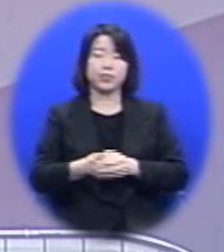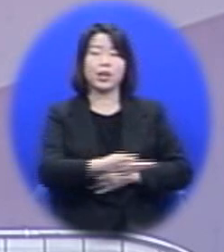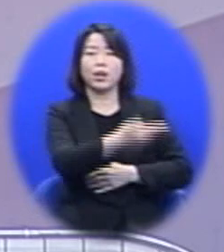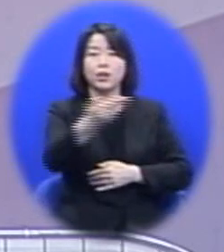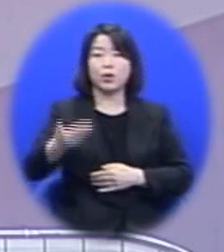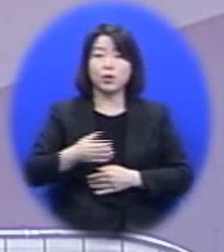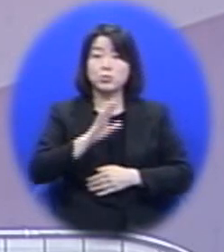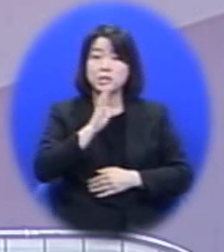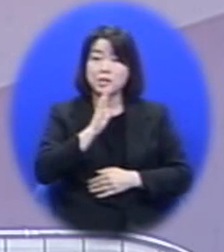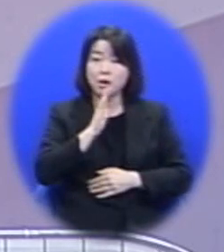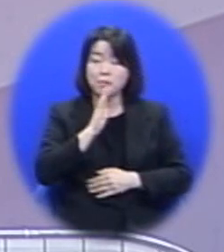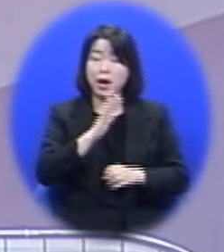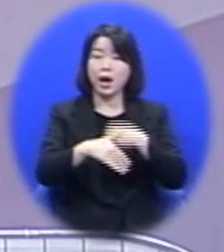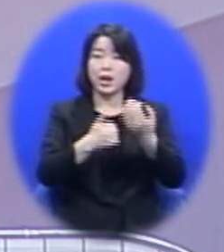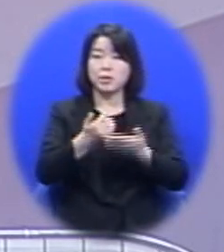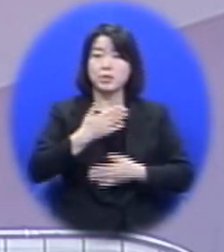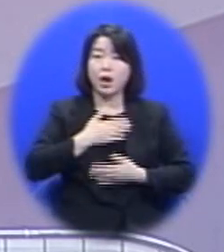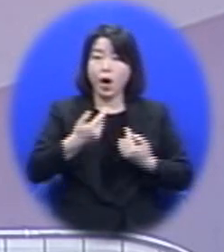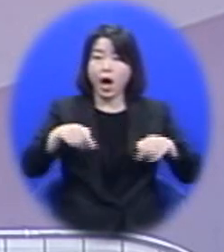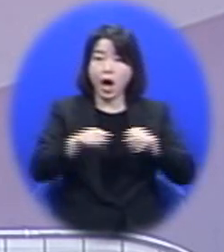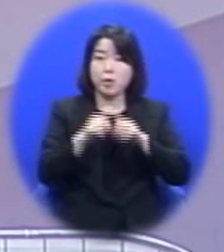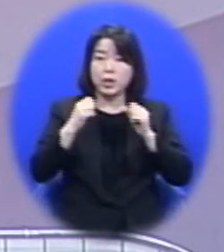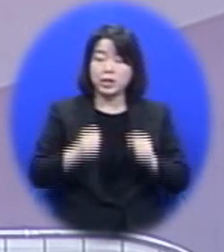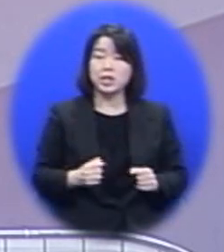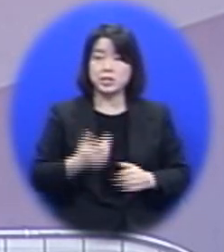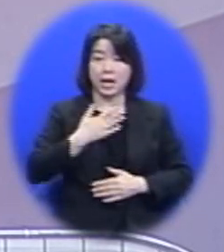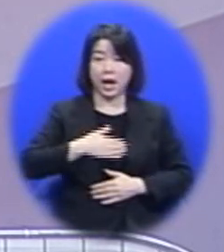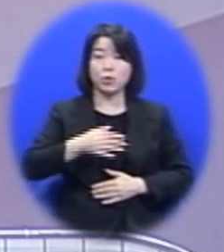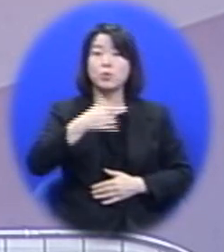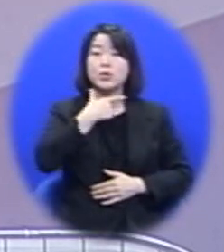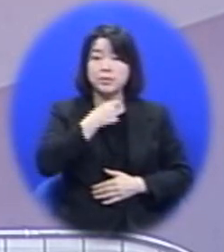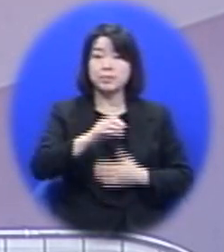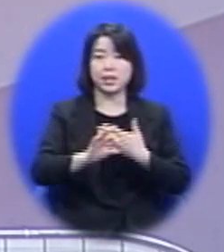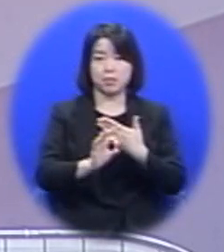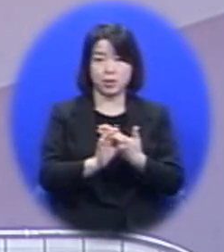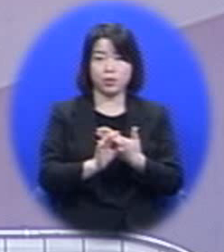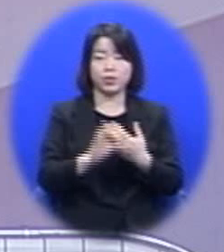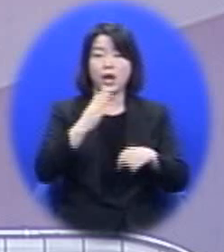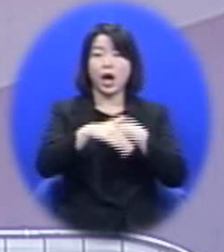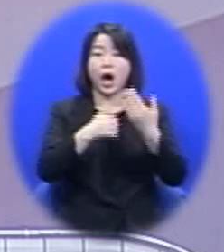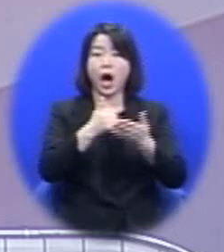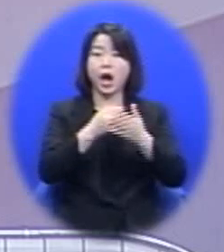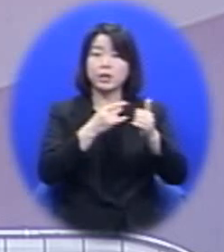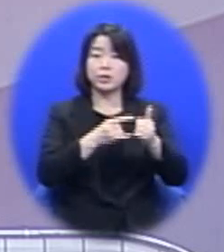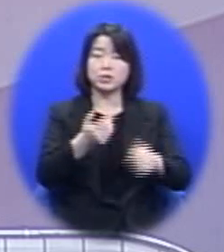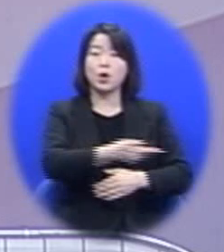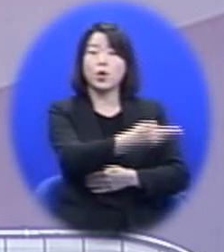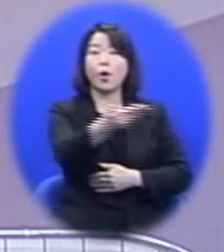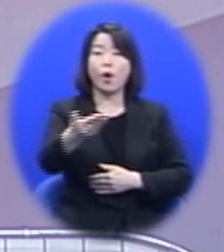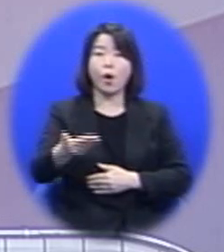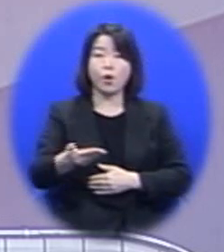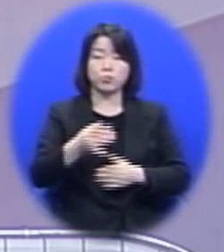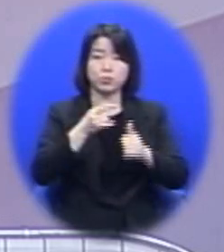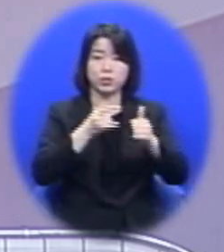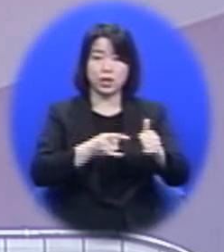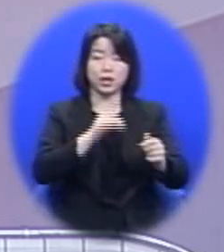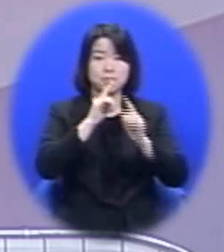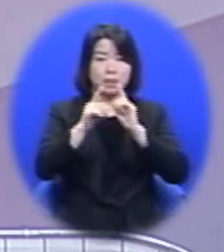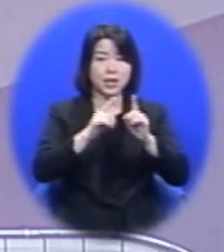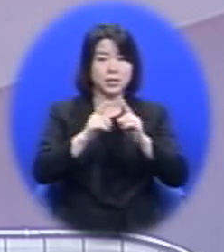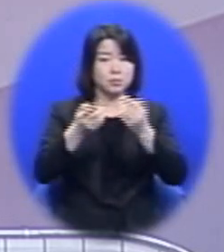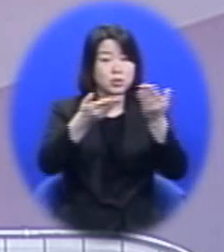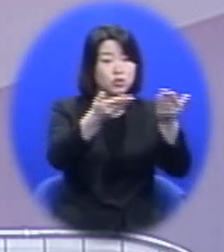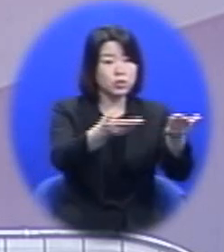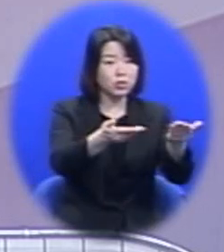여러분이 정말 하나님이 나와 함께 계시는지를 알고 싶으시다면 하나님께서 여러분에게 말씀하시는 것에 온전히